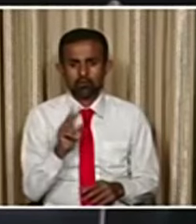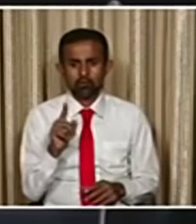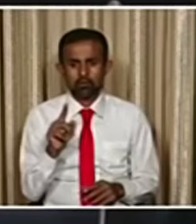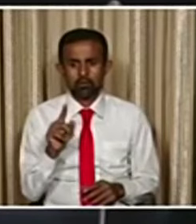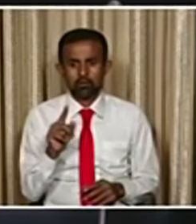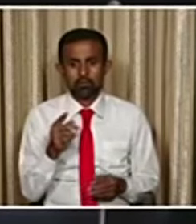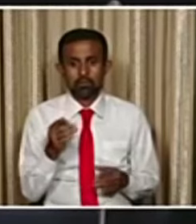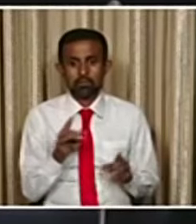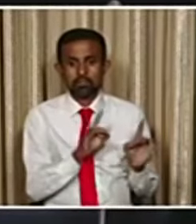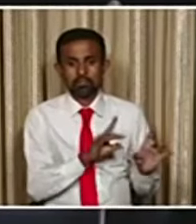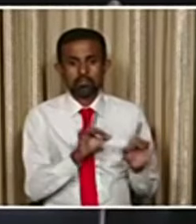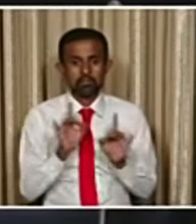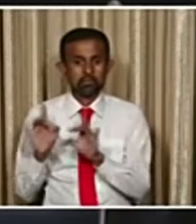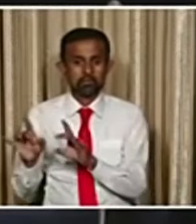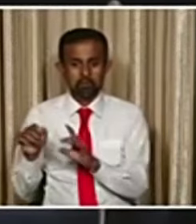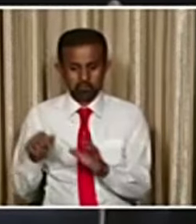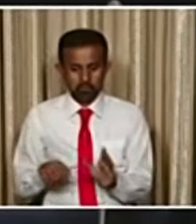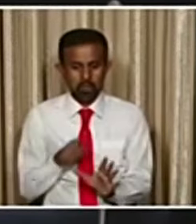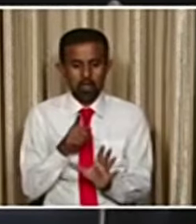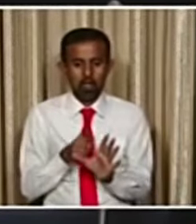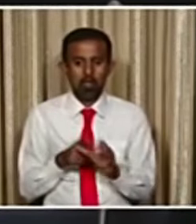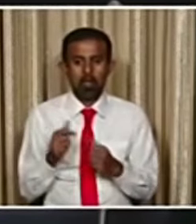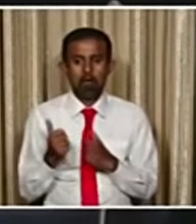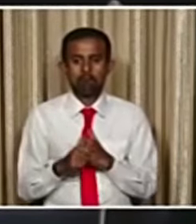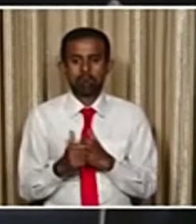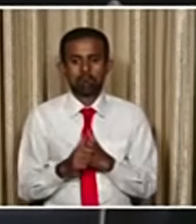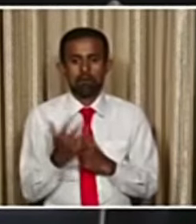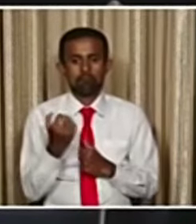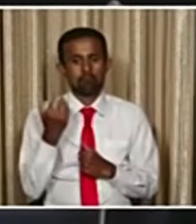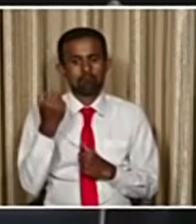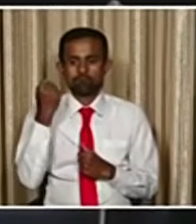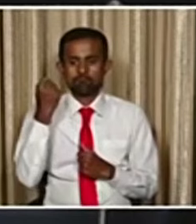ವಿಷಯಕ ವರ್ಷ ಸಮಾನ ಪ್ರಮಾಣ ಮೇ ಅವೃದ್ಧ ಕೂಡ ಅತಿಕರಿಗಿನ ತೀನು